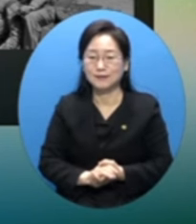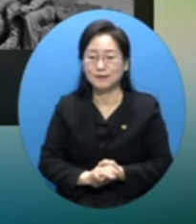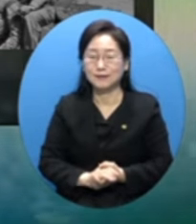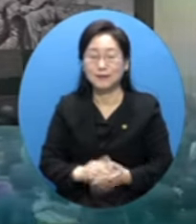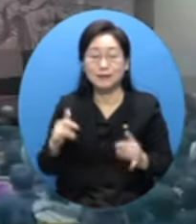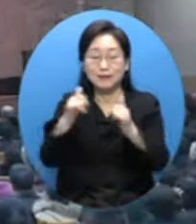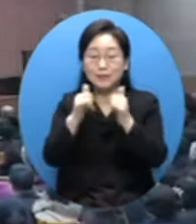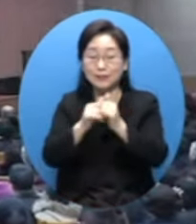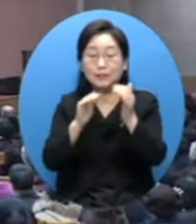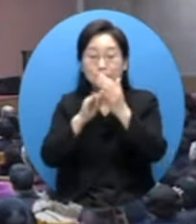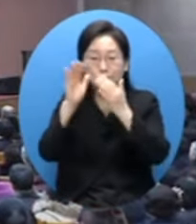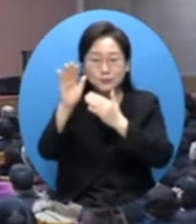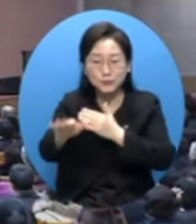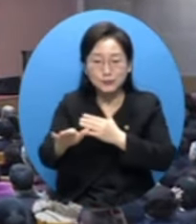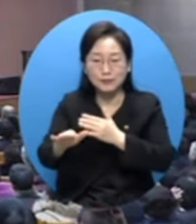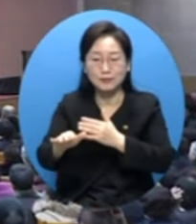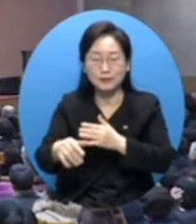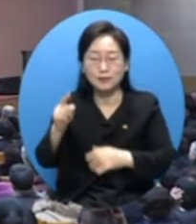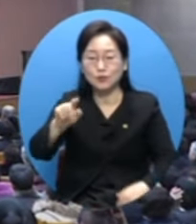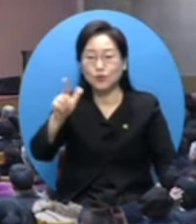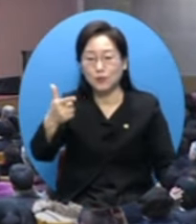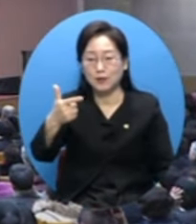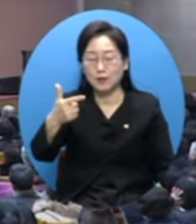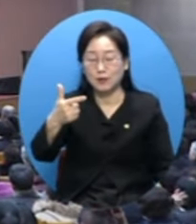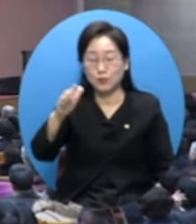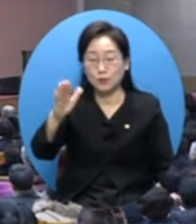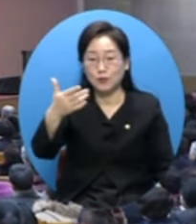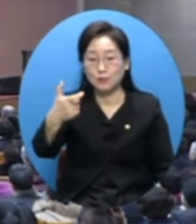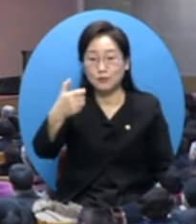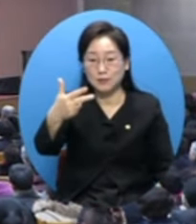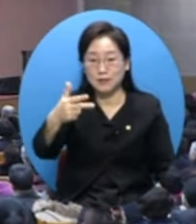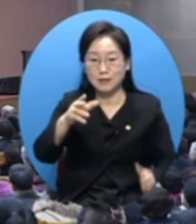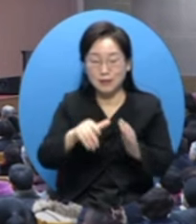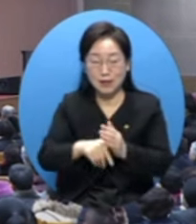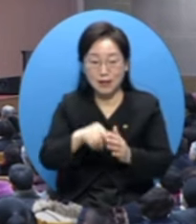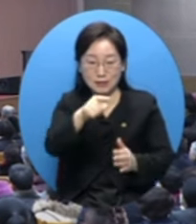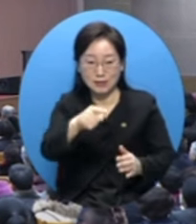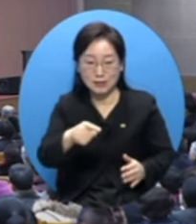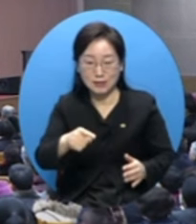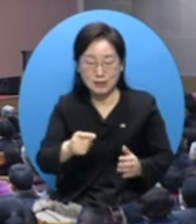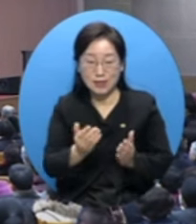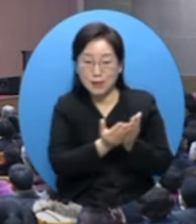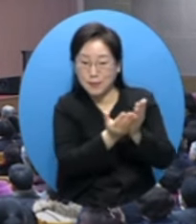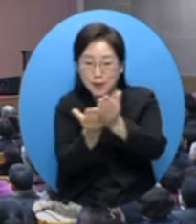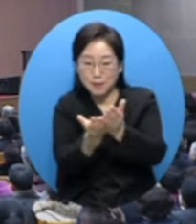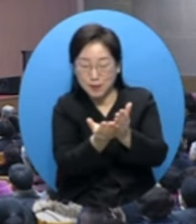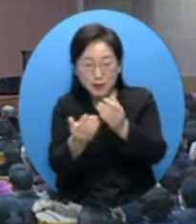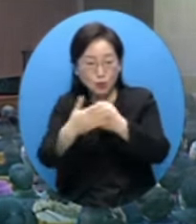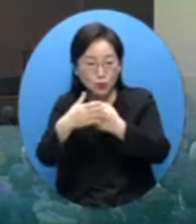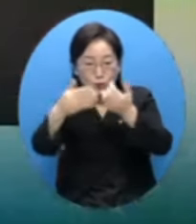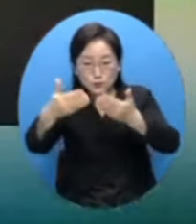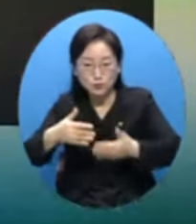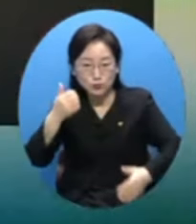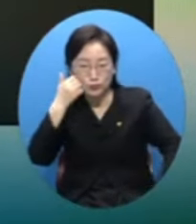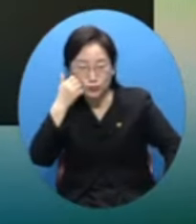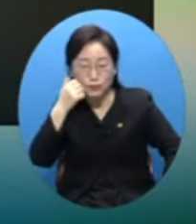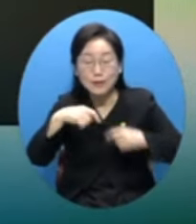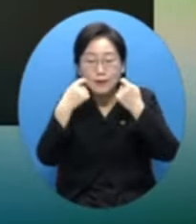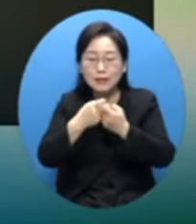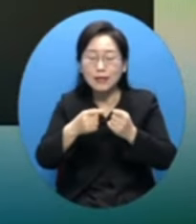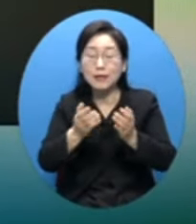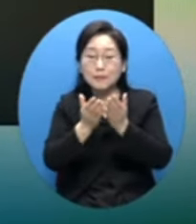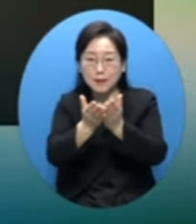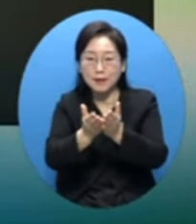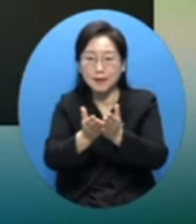전쟁이 끝나고 난 후에 1967년 영국 정부는 덩케르크 철수작전에 참여했던 민간 선박들에게 성 조지의